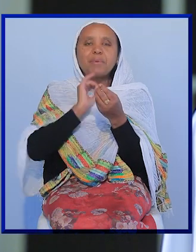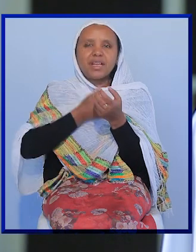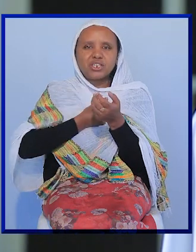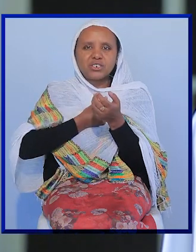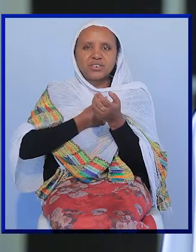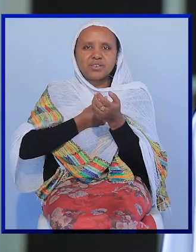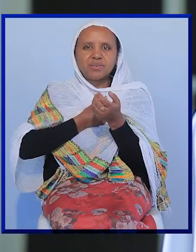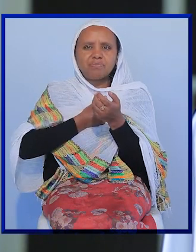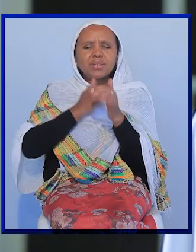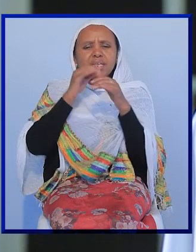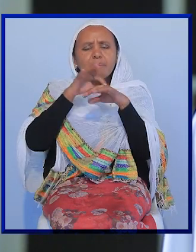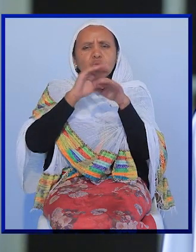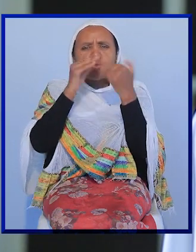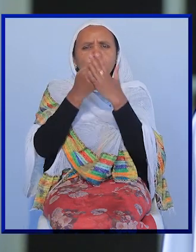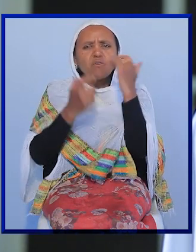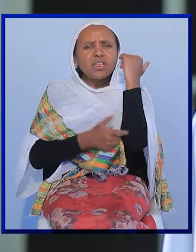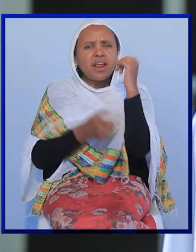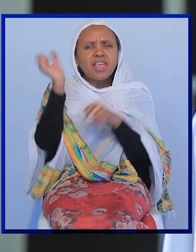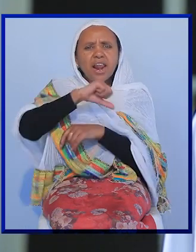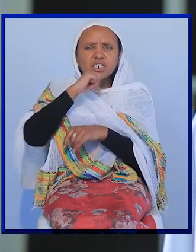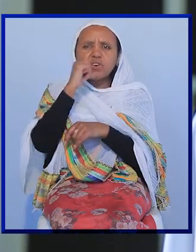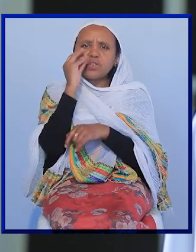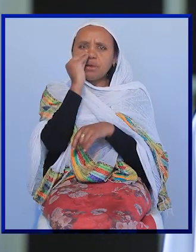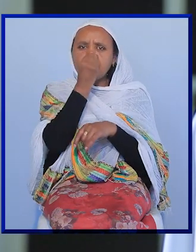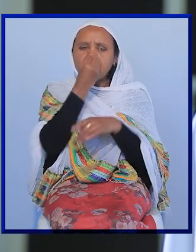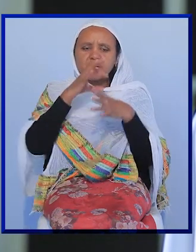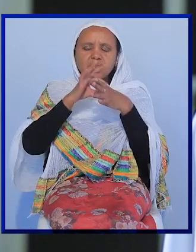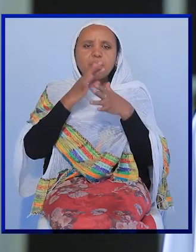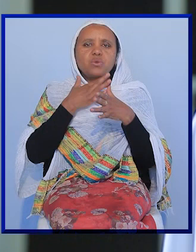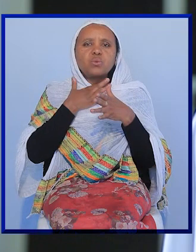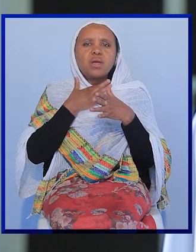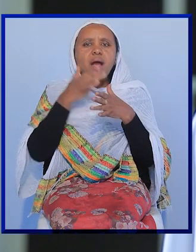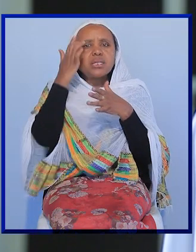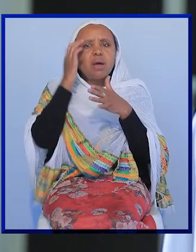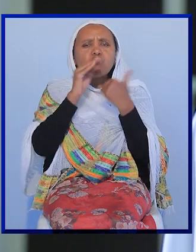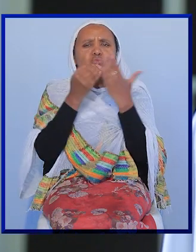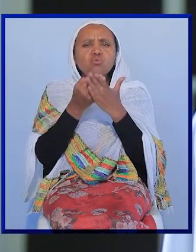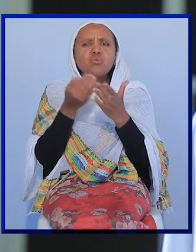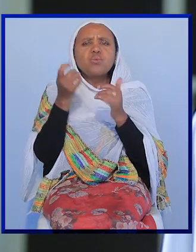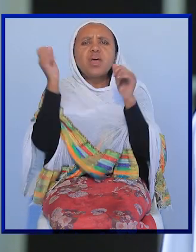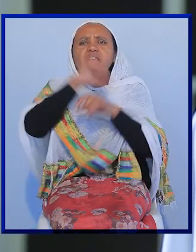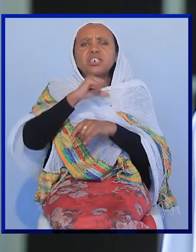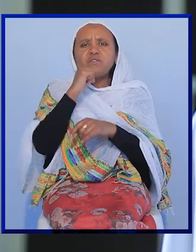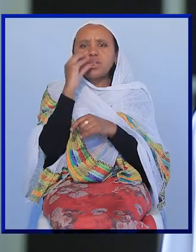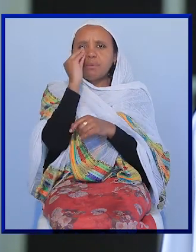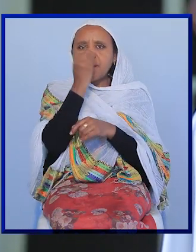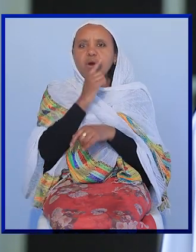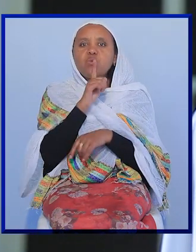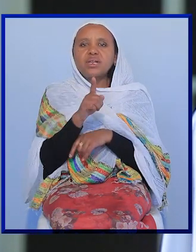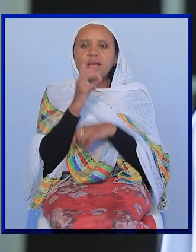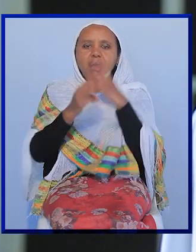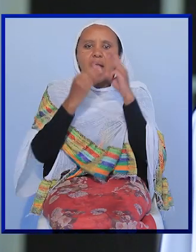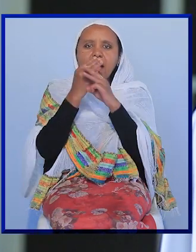አበባ፣ የምድር ፈተና ሁሉ ያልበገራት አበባ፣ የስጋ ምኞት የስጋ ሀሳብ ሁሉ ያልበገራት አበባ። በእውነት